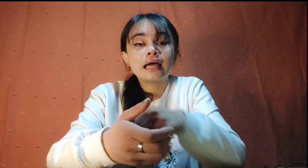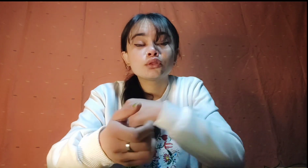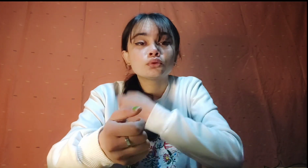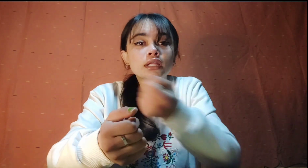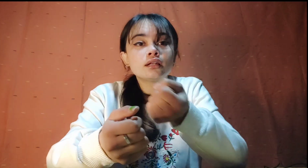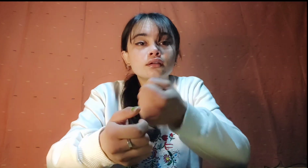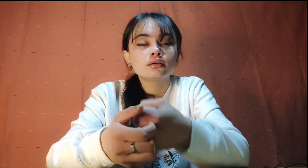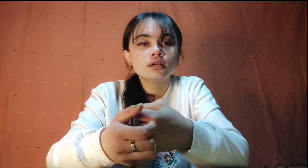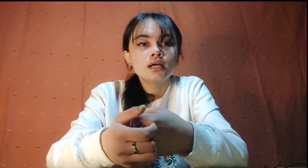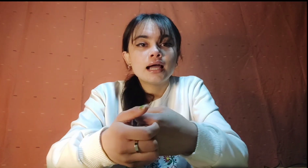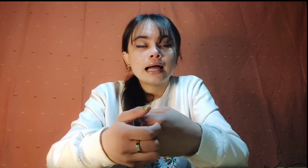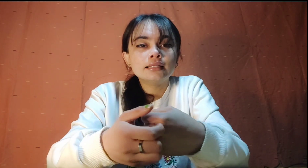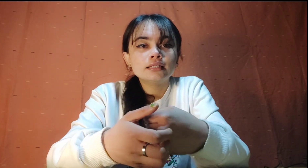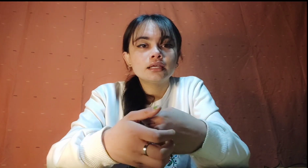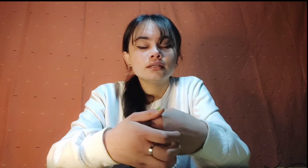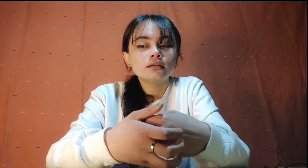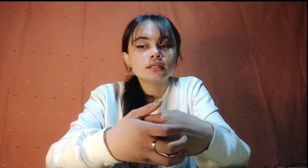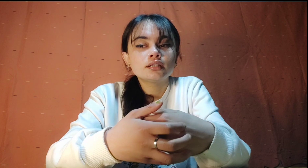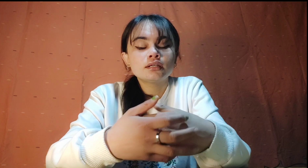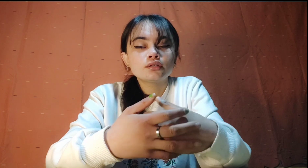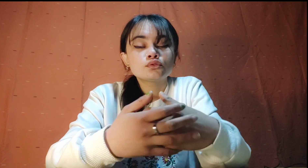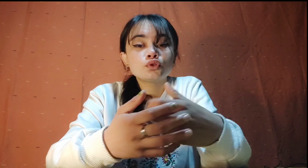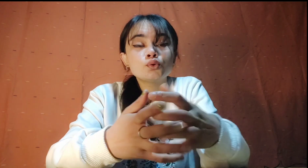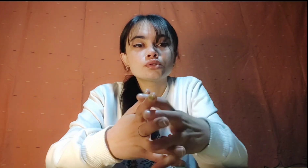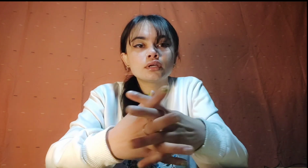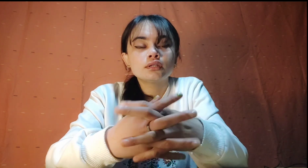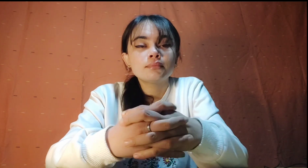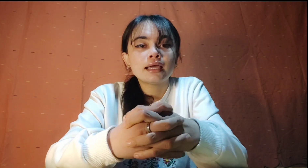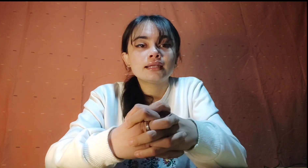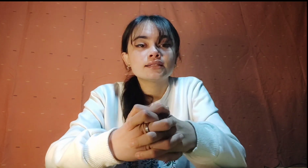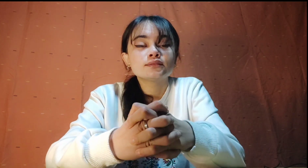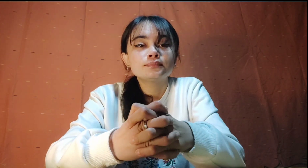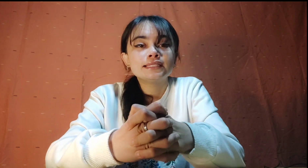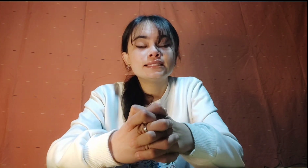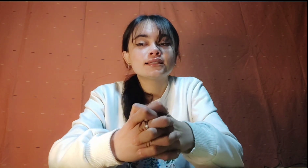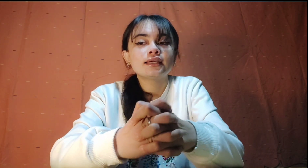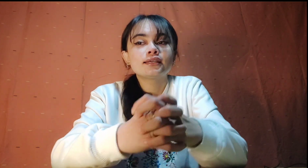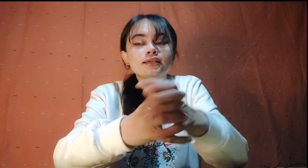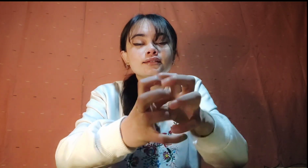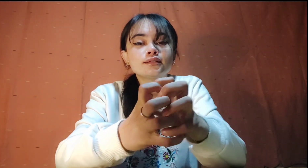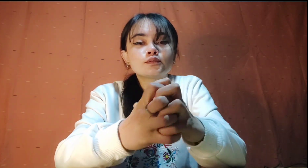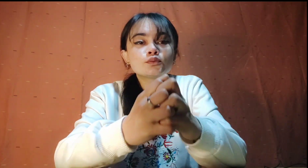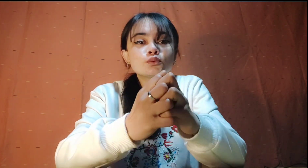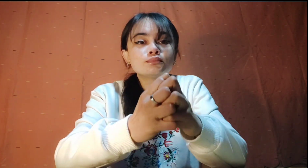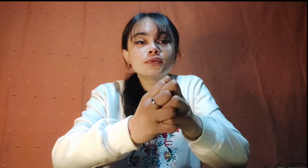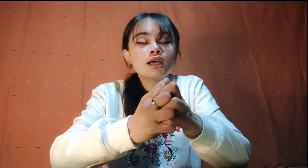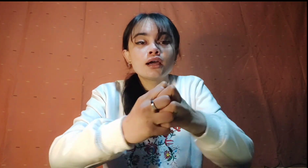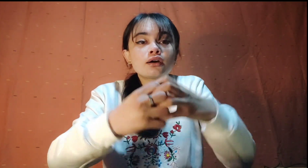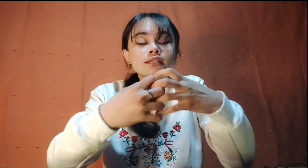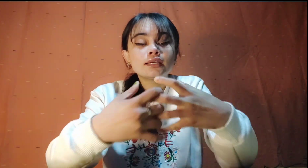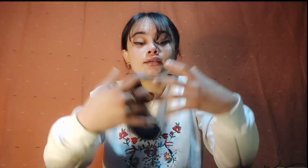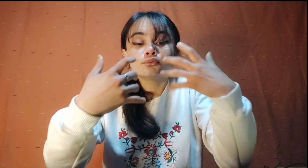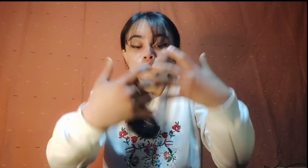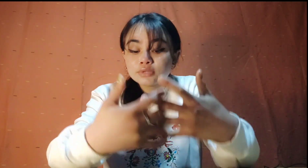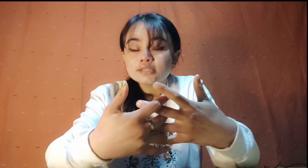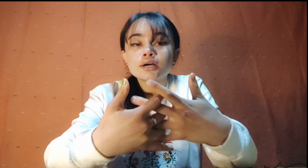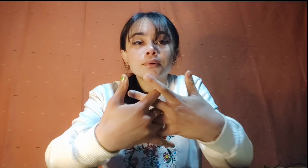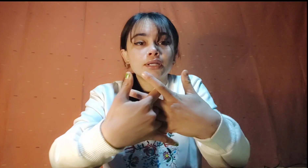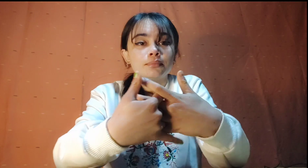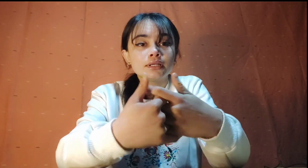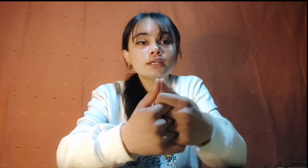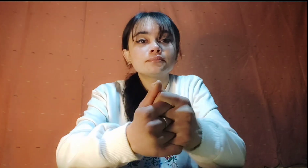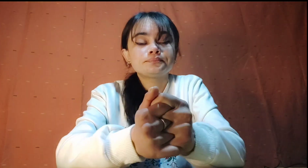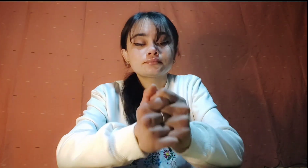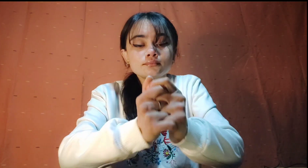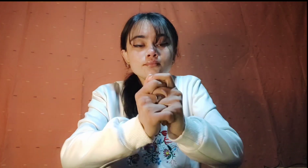गरिदिने तातो तेल हालिदिने होइनदेखि लिएर यस्तो न्युजहरू एकदम आइरहेको छ प्लिज लाइक यस्तो कतै हुँदैछ